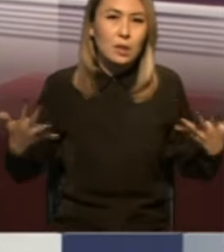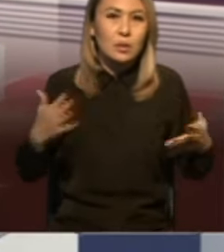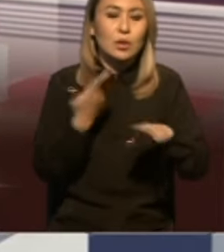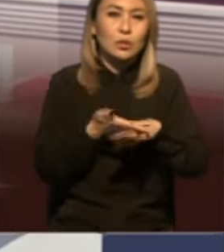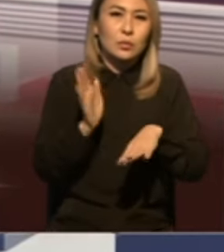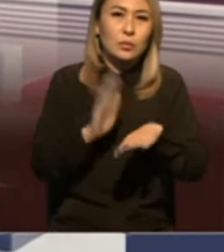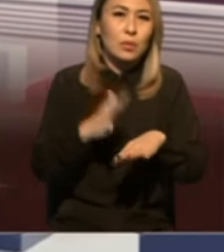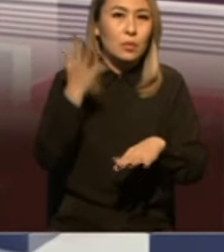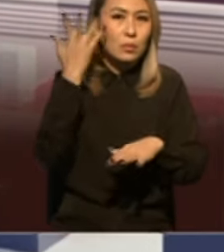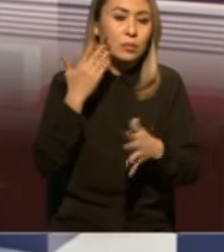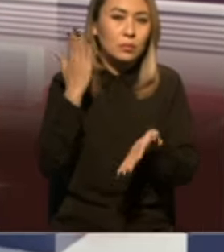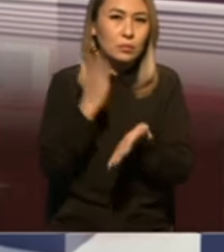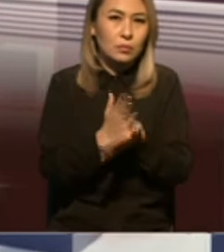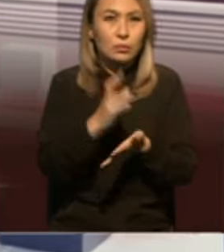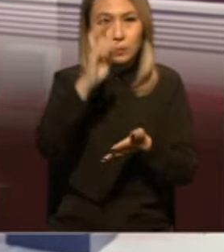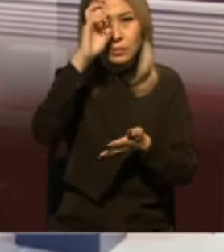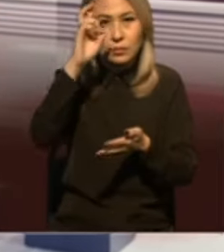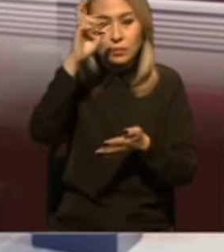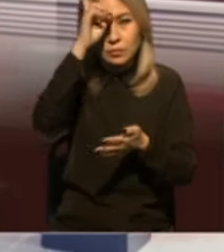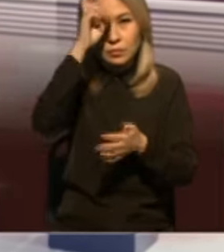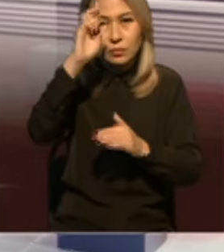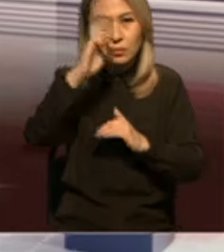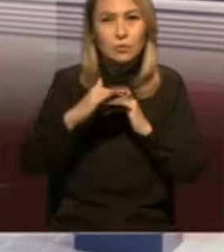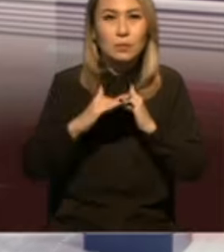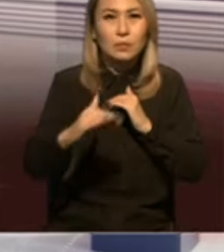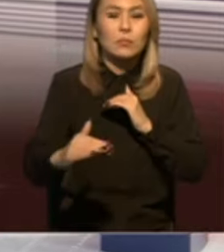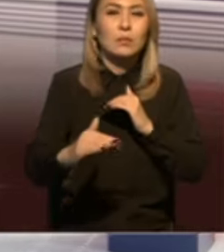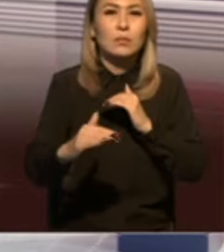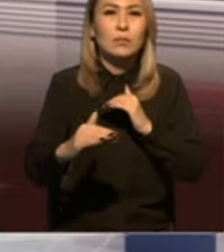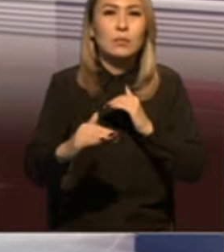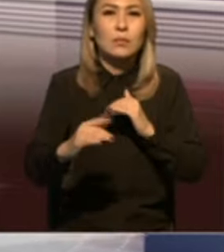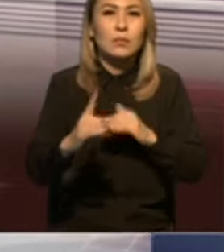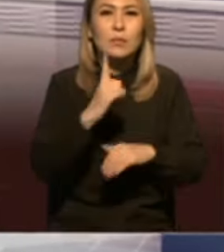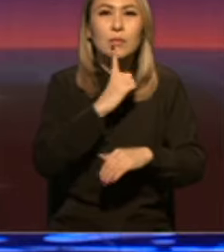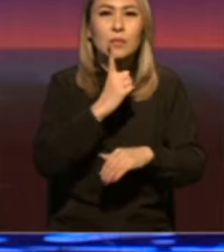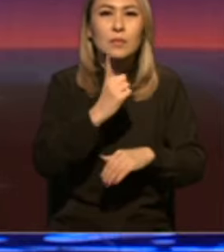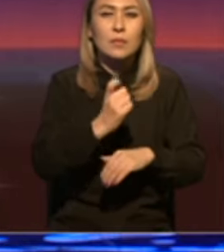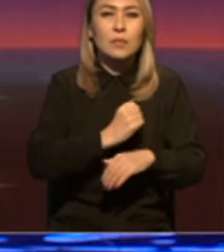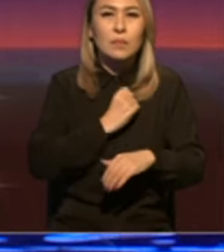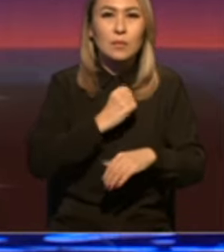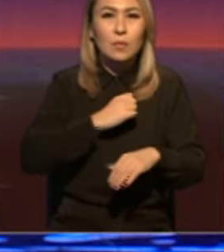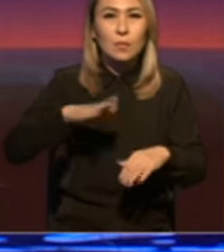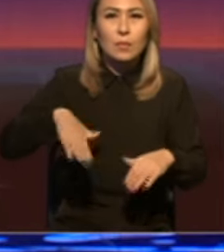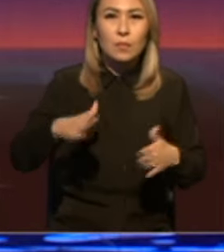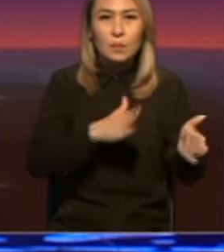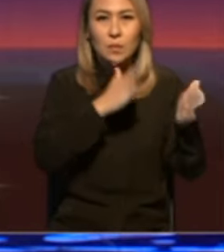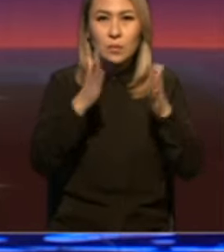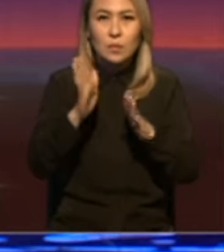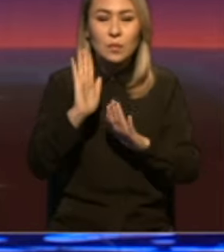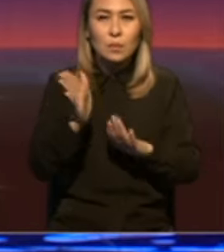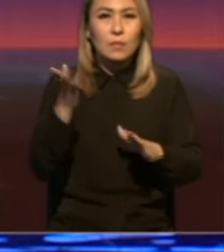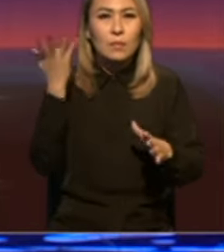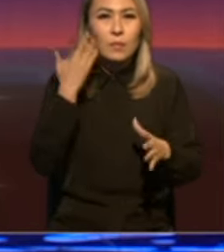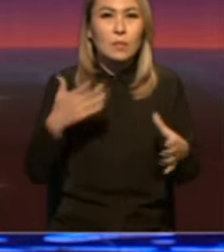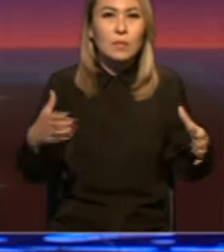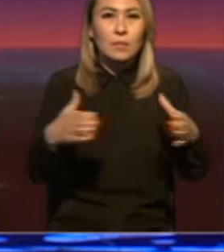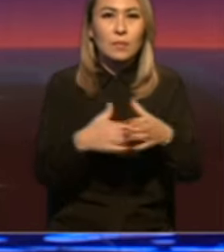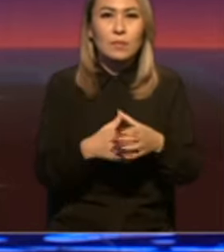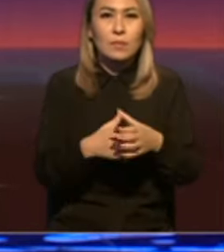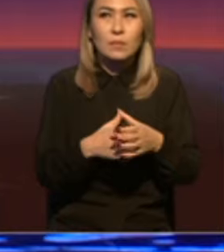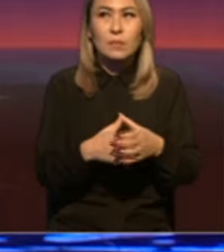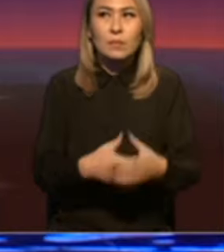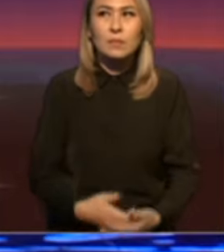қиындаған сайын. Мысалы Түркия... Айнұр ханым, әскери тақырыпты біз кейін талқылаймыз спикерлерімізбен. Енді онда қосамыз.